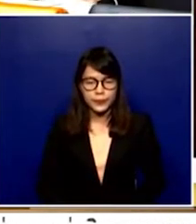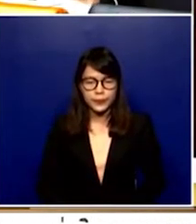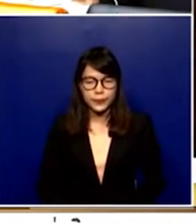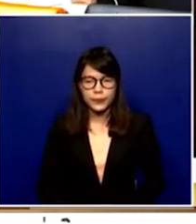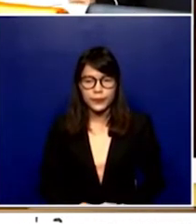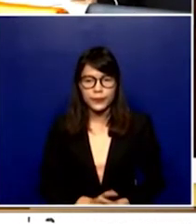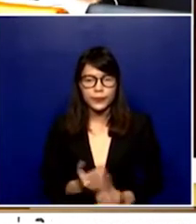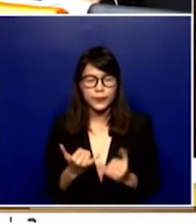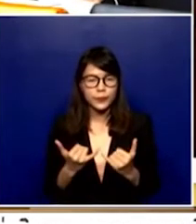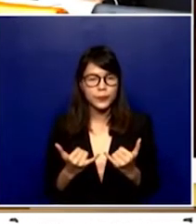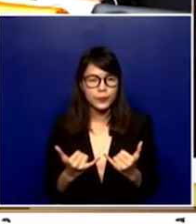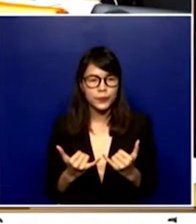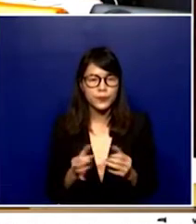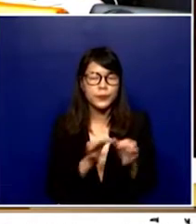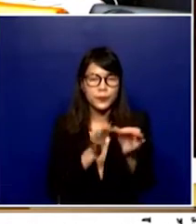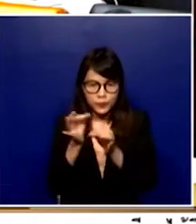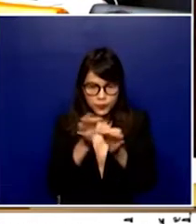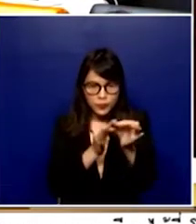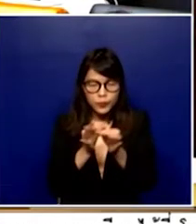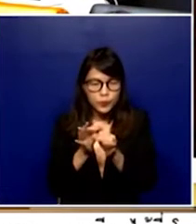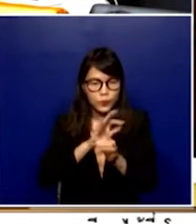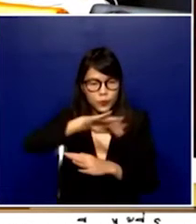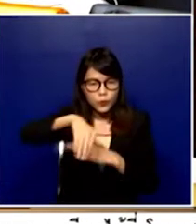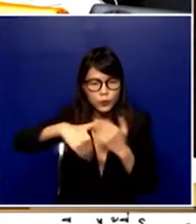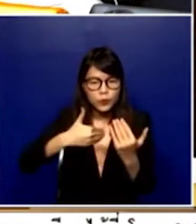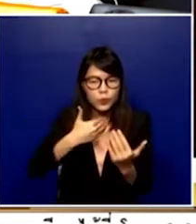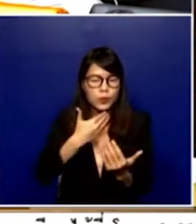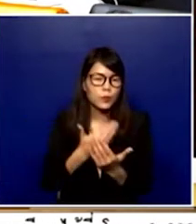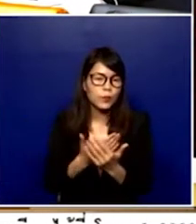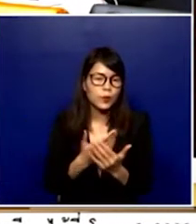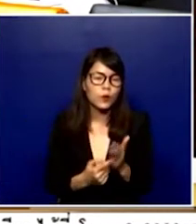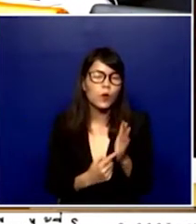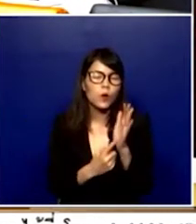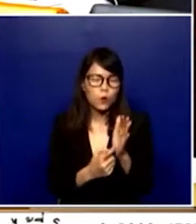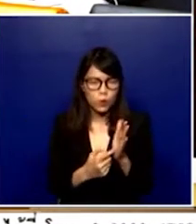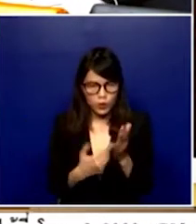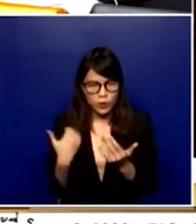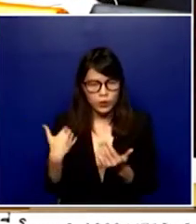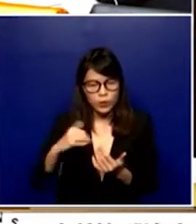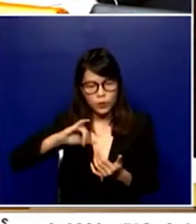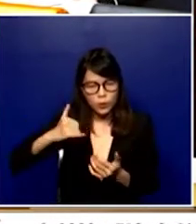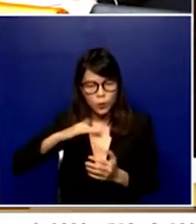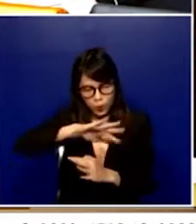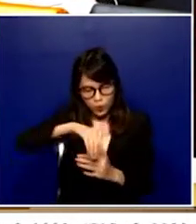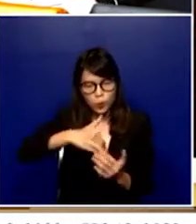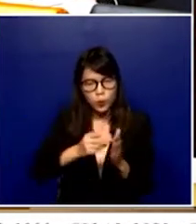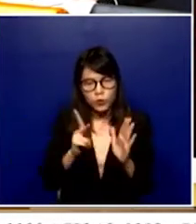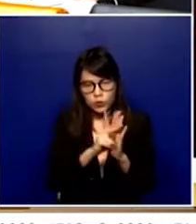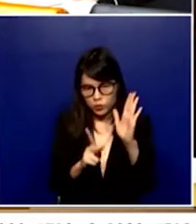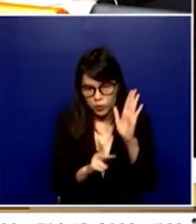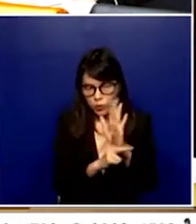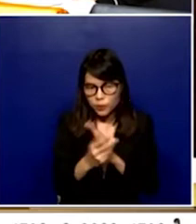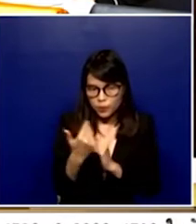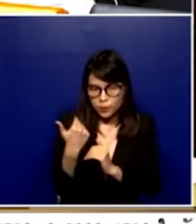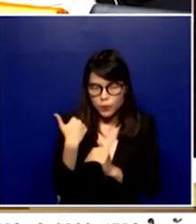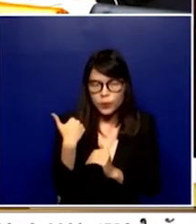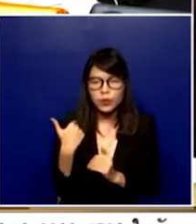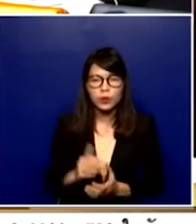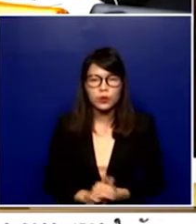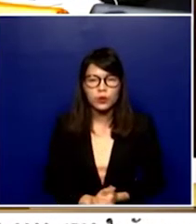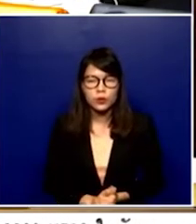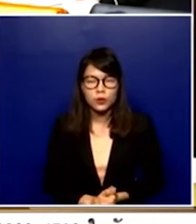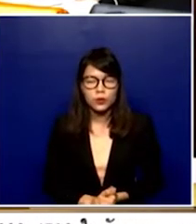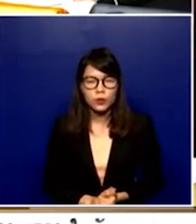แต่ยอะไรกตามทดฉับอกทุกอย่างมีข้อยกเว้นประมวลรัสดาวกรเหล่านี้นะคะยัมีข้อยกเว้ulpอยู่ที่